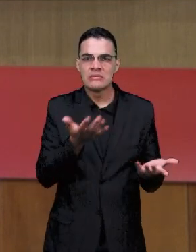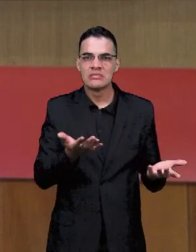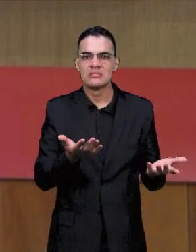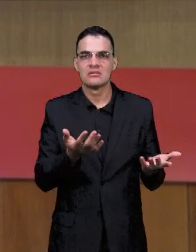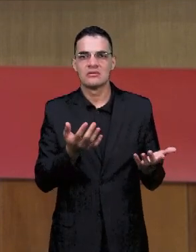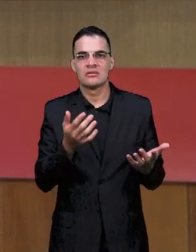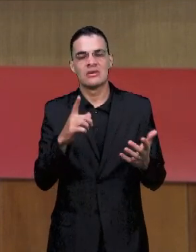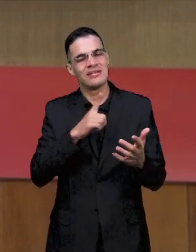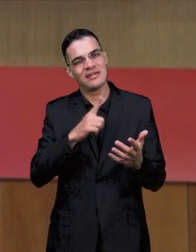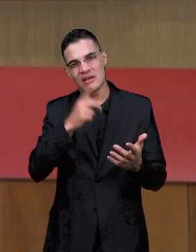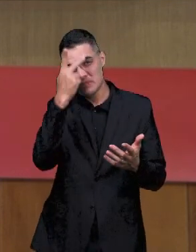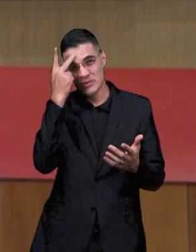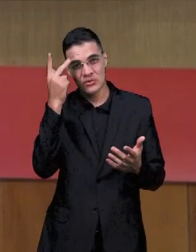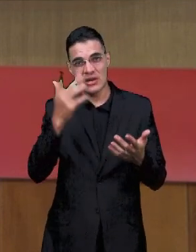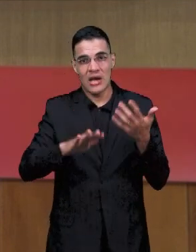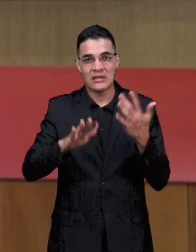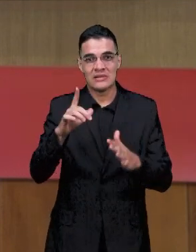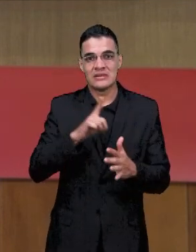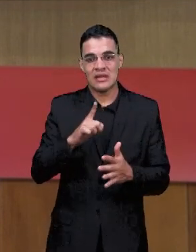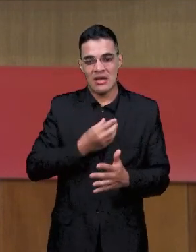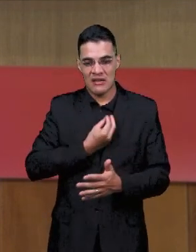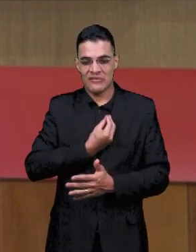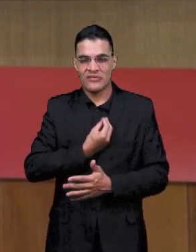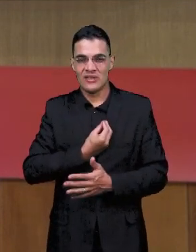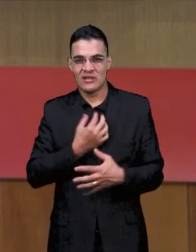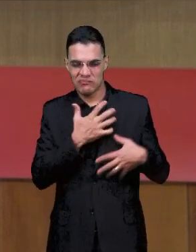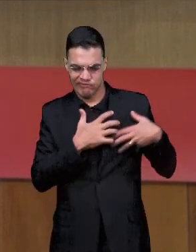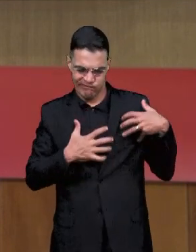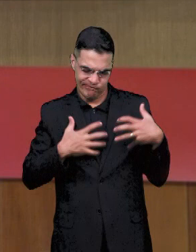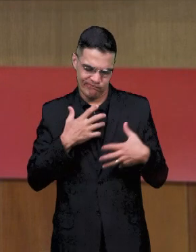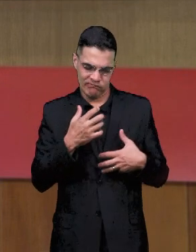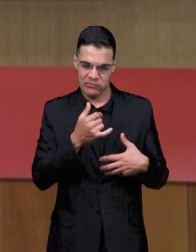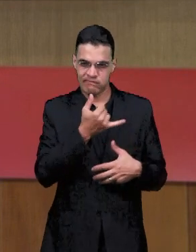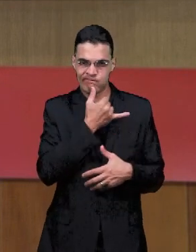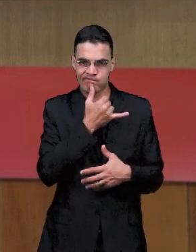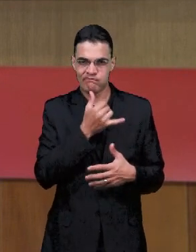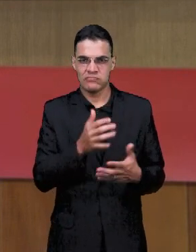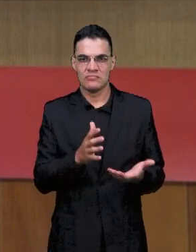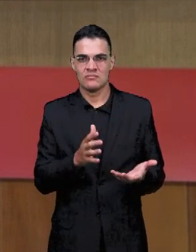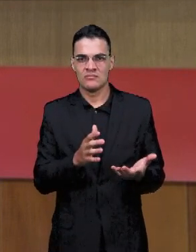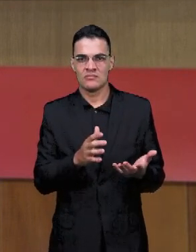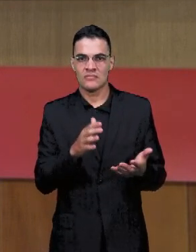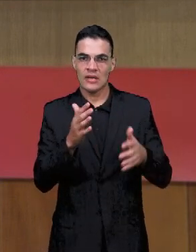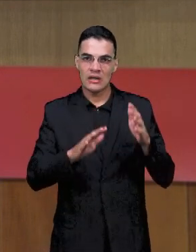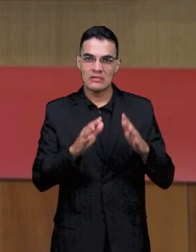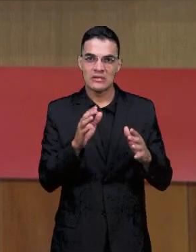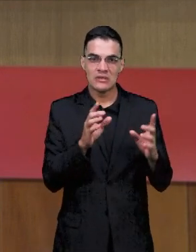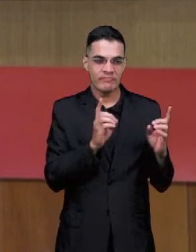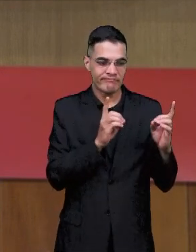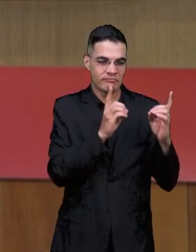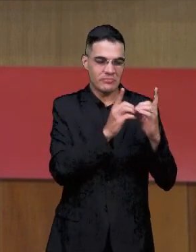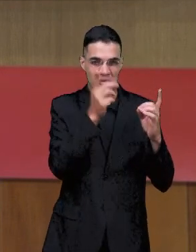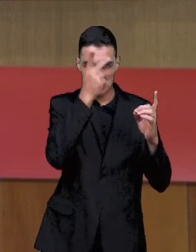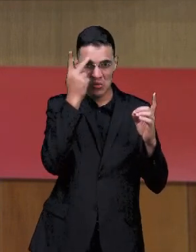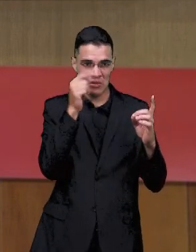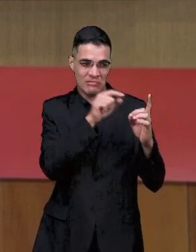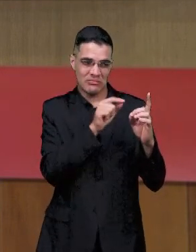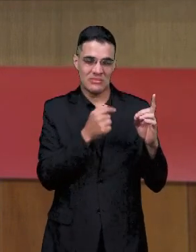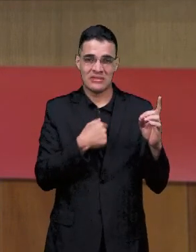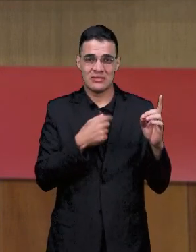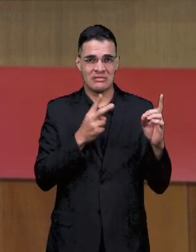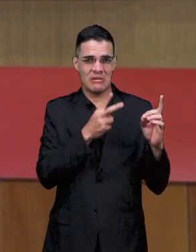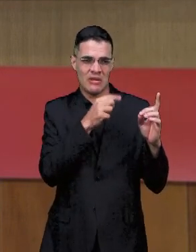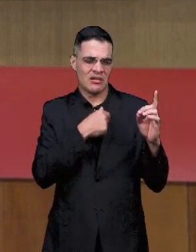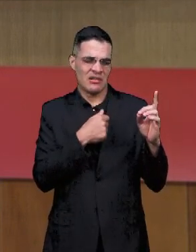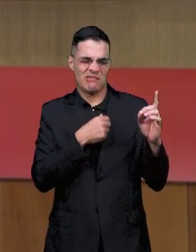им не сквернились многие». Есть люди, которые хранят в своем сердце эти горькие корни, и они отравляют всех жизни. Особенно, когда